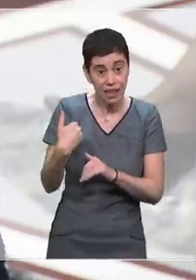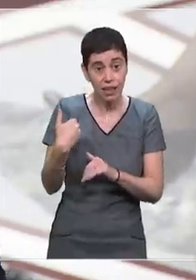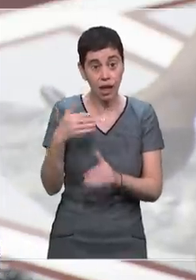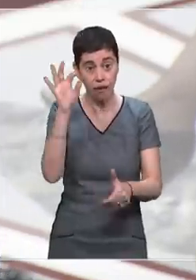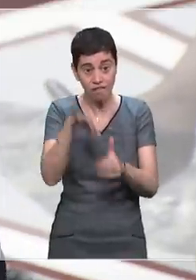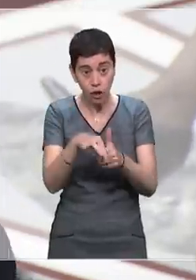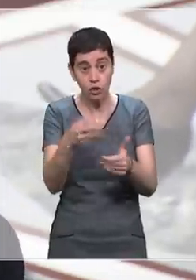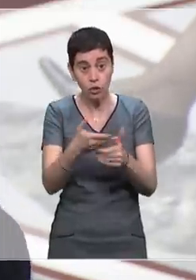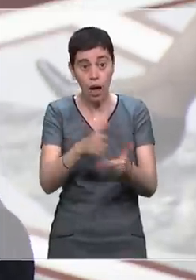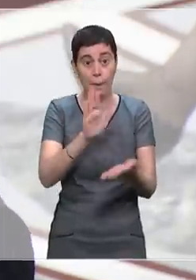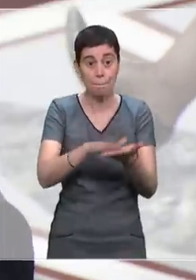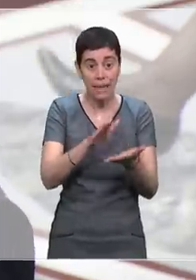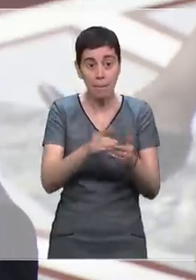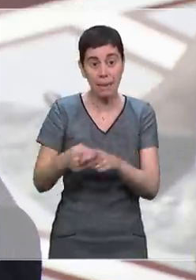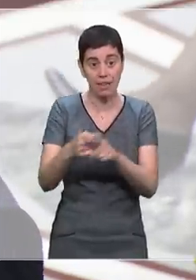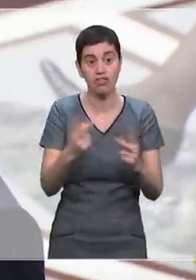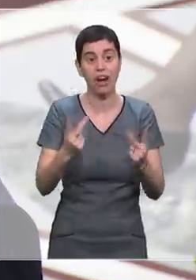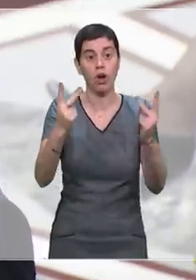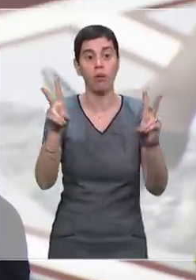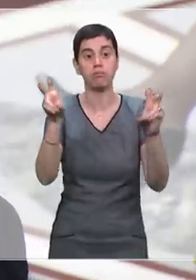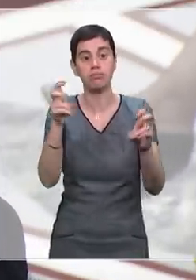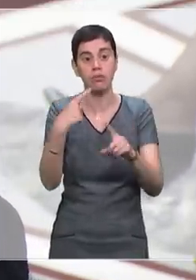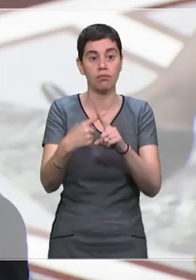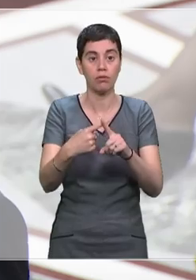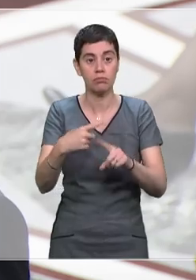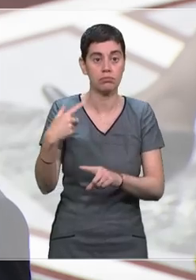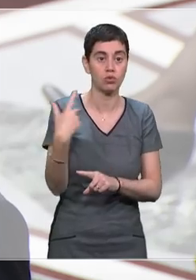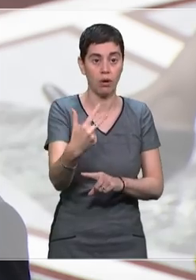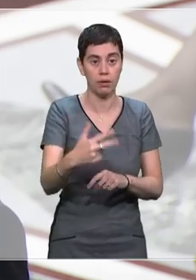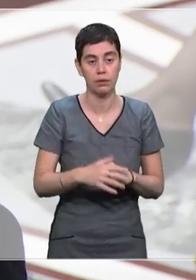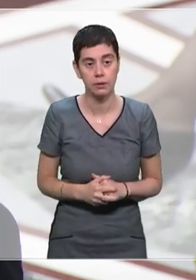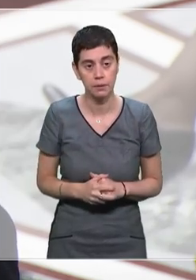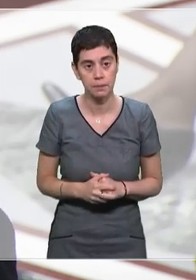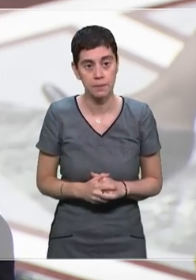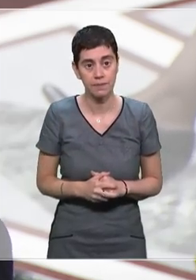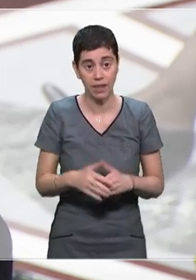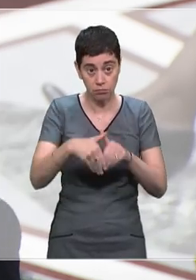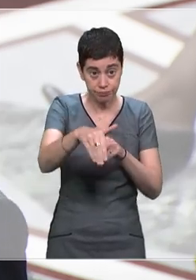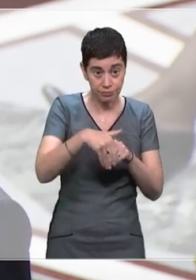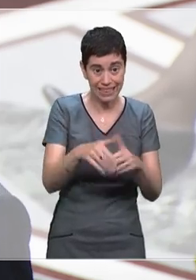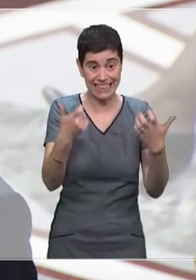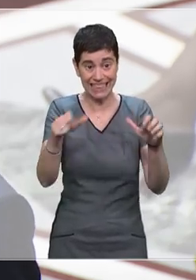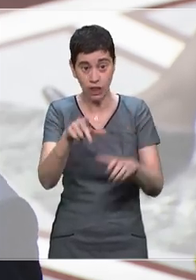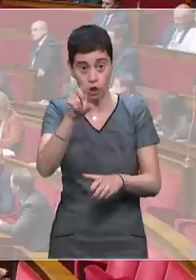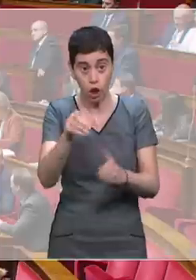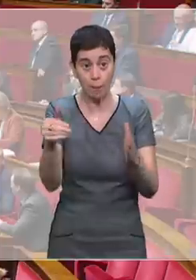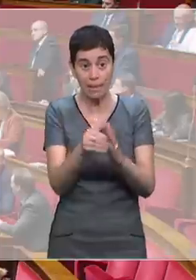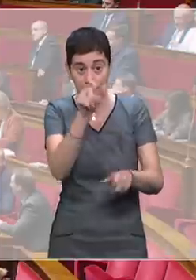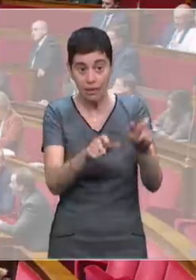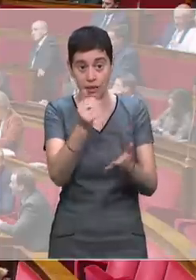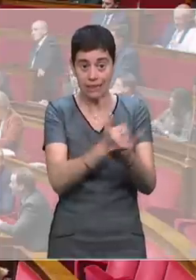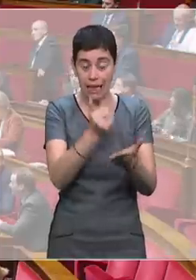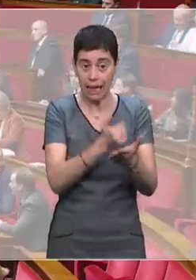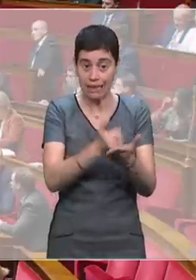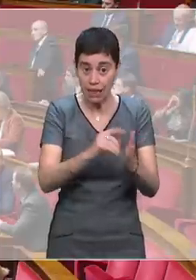triplement de la prime de partage de la valeur, dont en quelques mois, plus de 730 000 salariés, j'y viens,